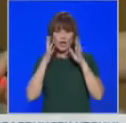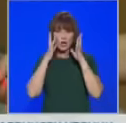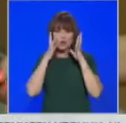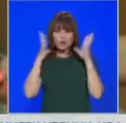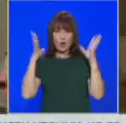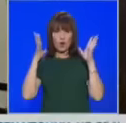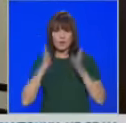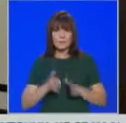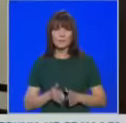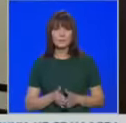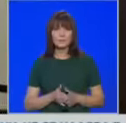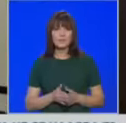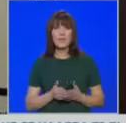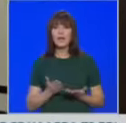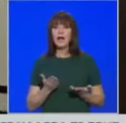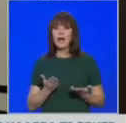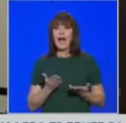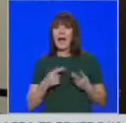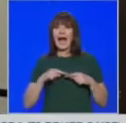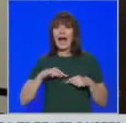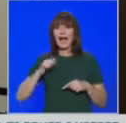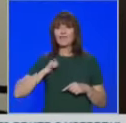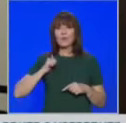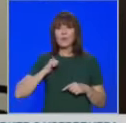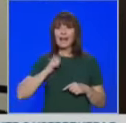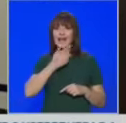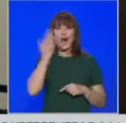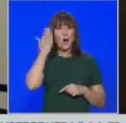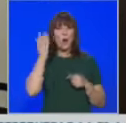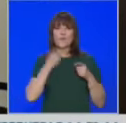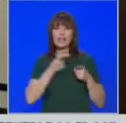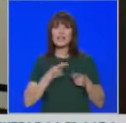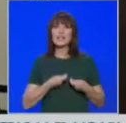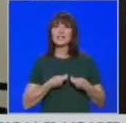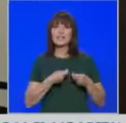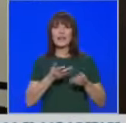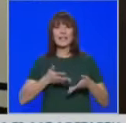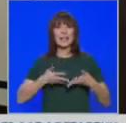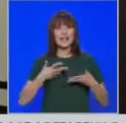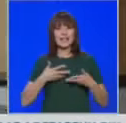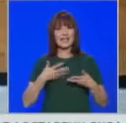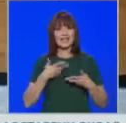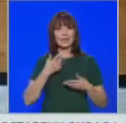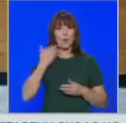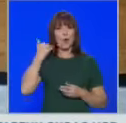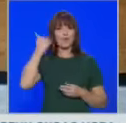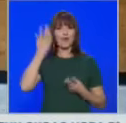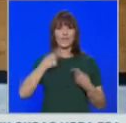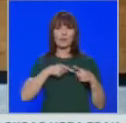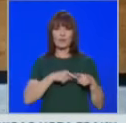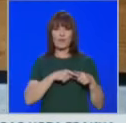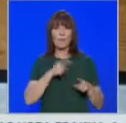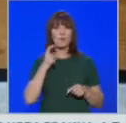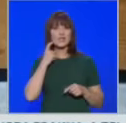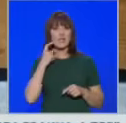такъв кратък период. Междувременно адвокатите на обвиняемия са изпратили искане до изпълняващия функциите главен прокурор